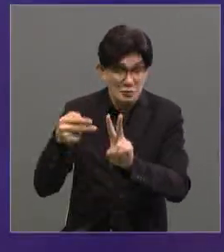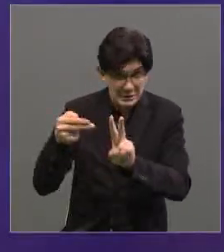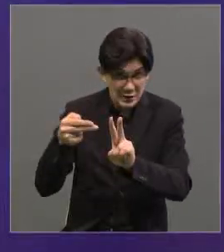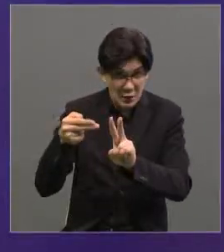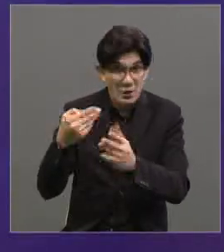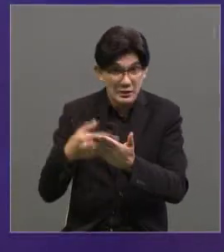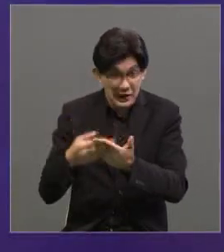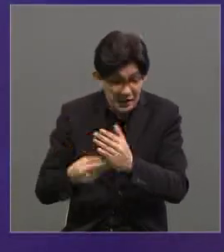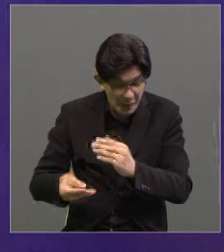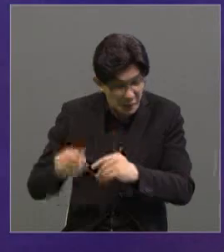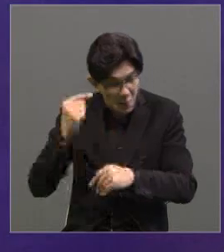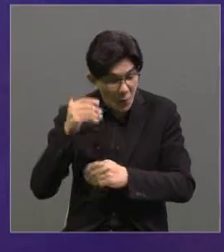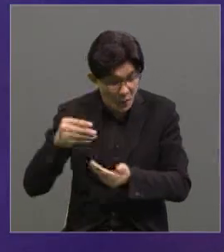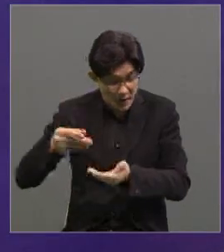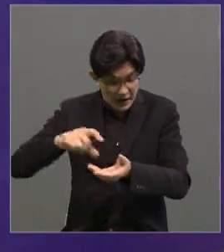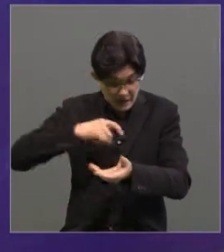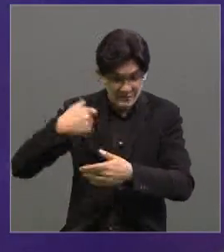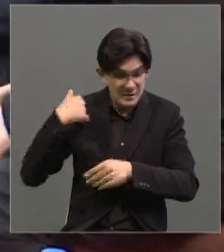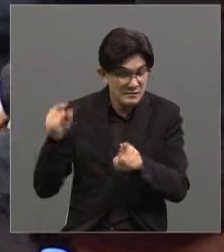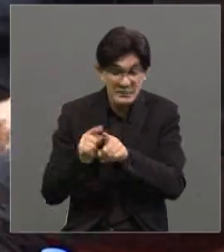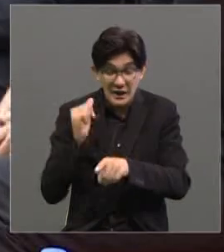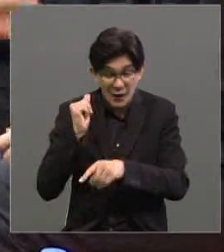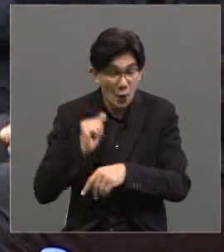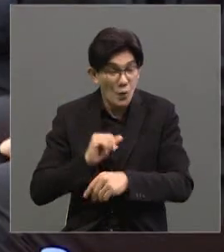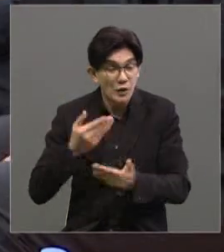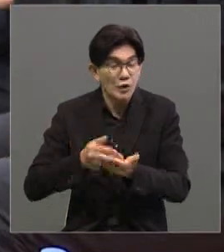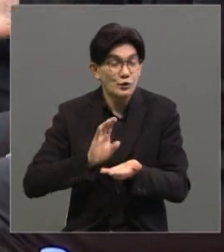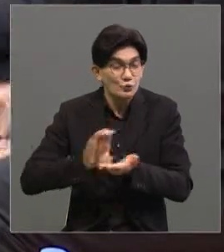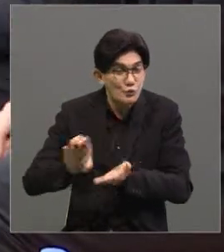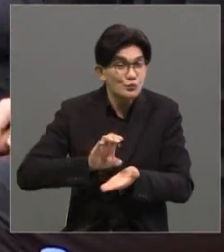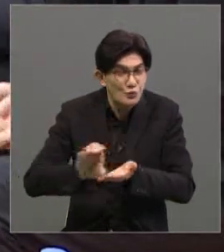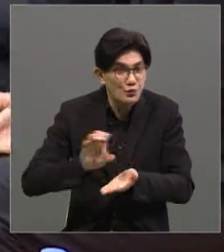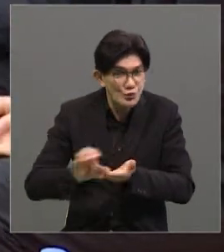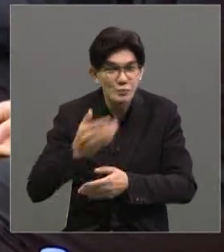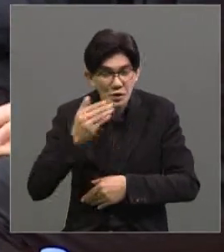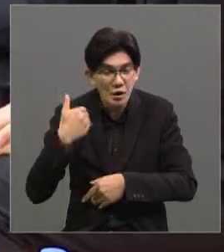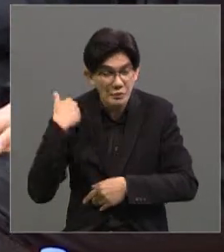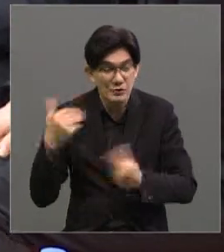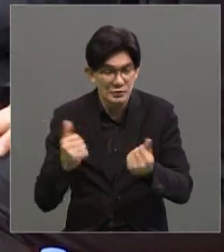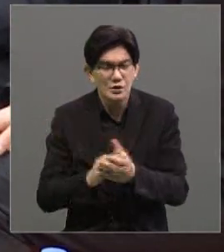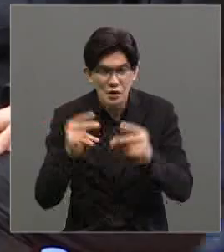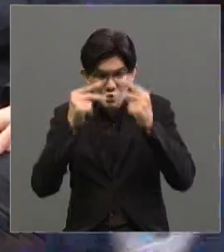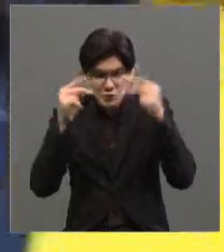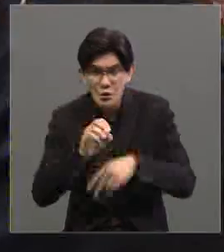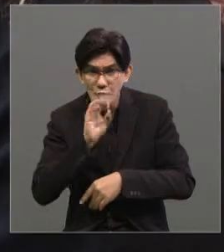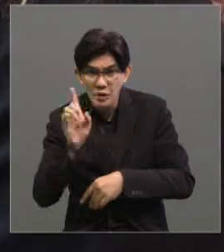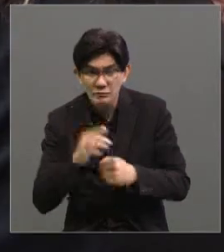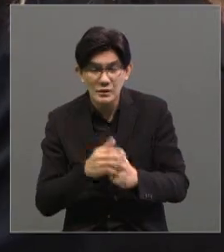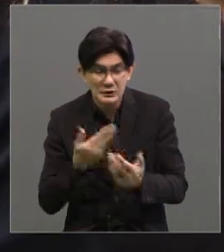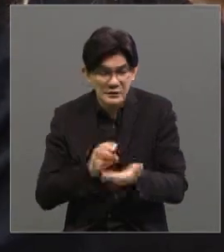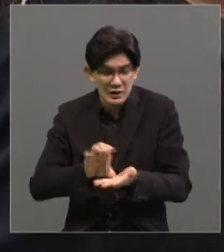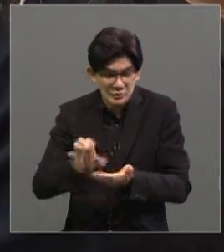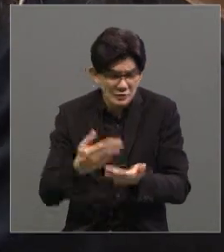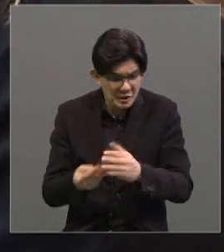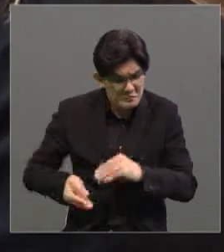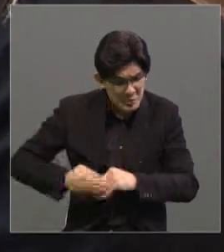มาก็เลยหลงเชื่อแล้วก็ลงทุนไปเรื่อยๆมิจฉาชีพที่ปลอม Facebookมาเป็นคุณอรการเนี่ยมักจะบอกว่าลง